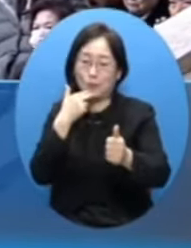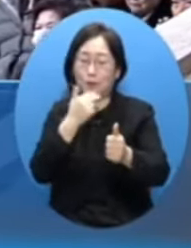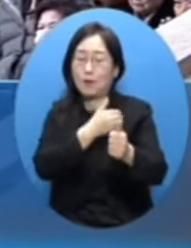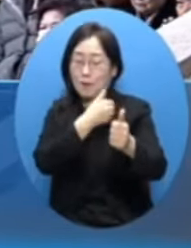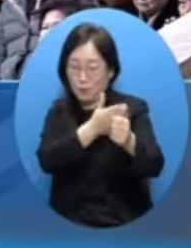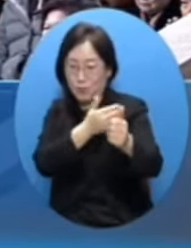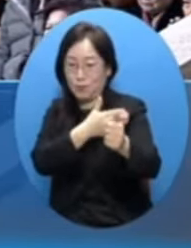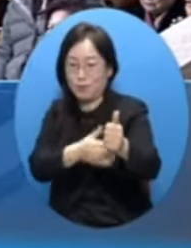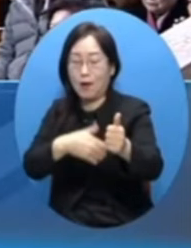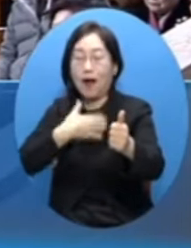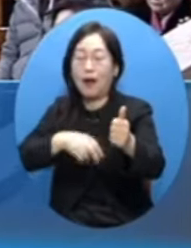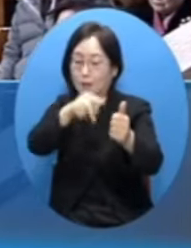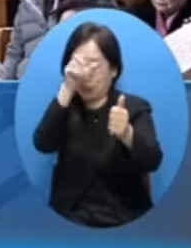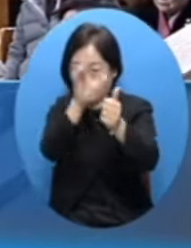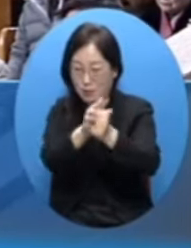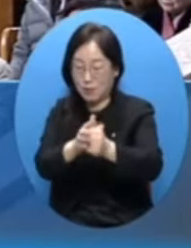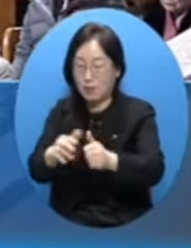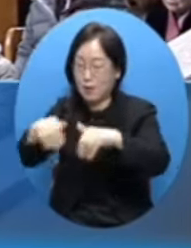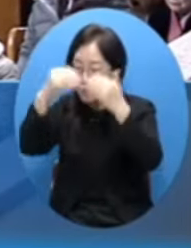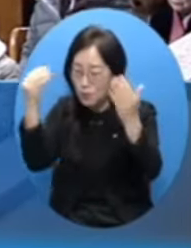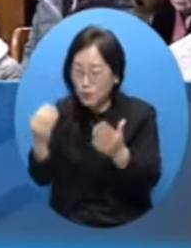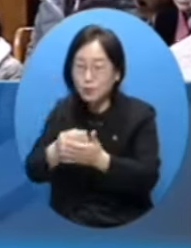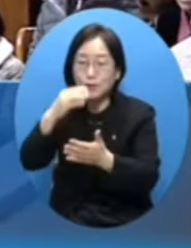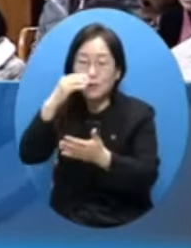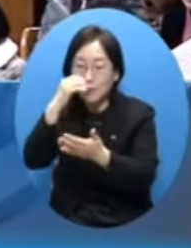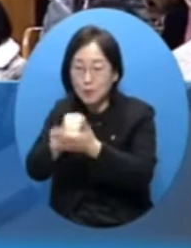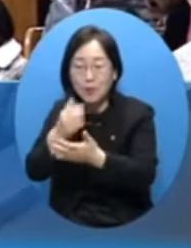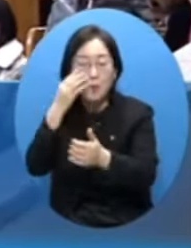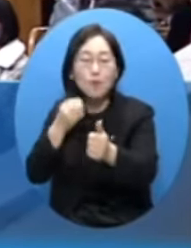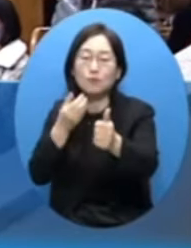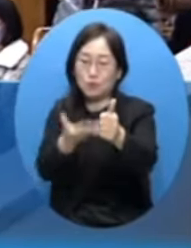하심이라. 야훼께서 그를 범사에 형통하게 하셨더라.